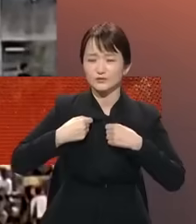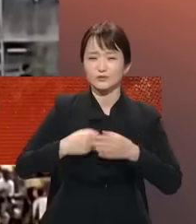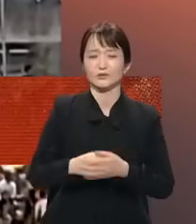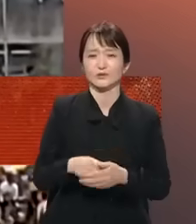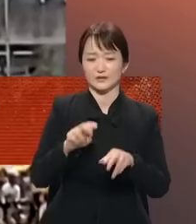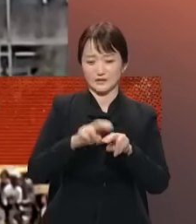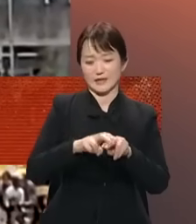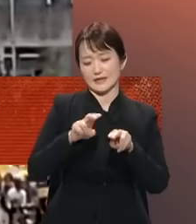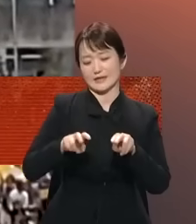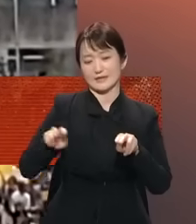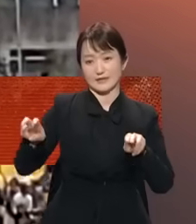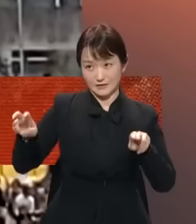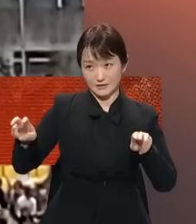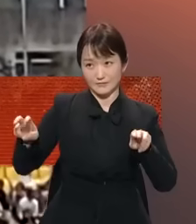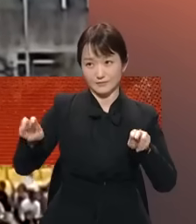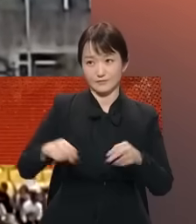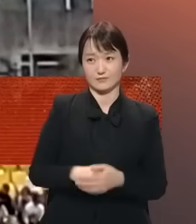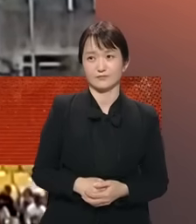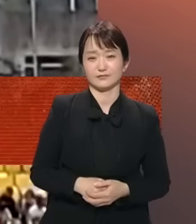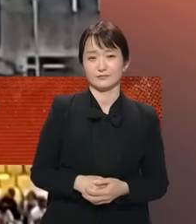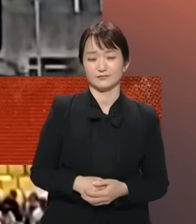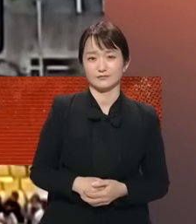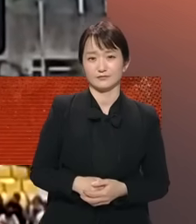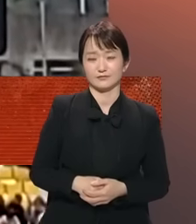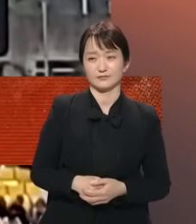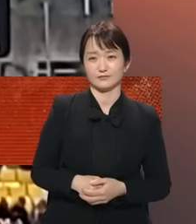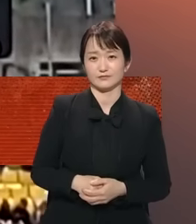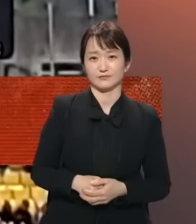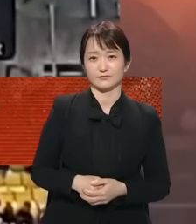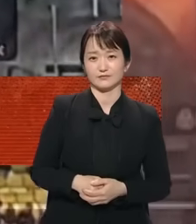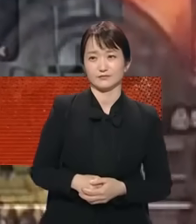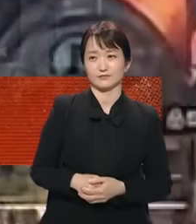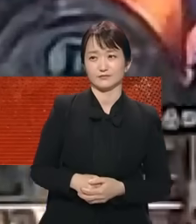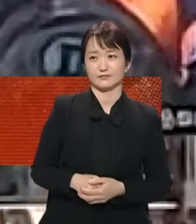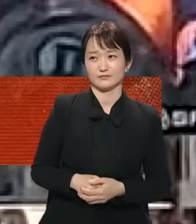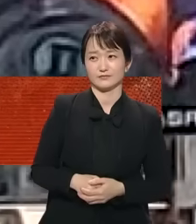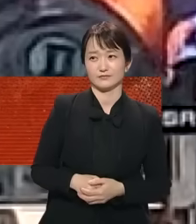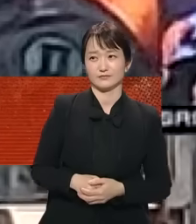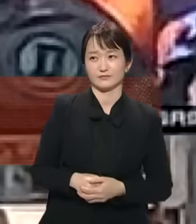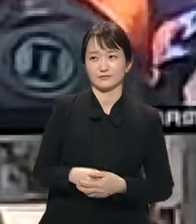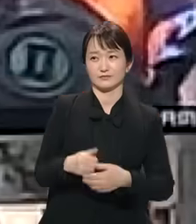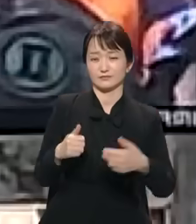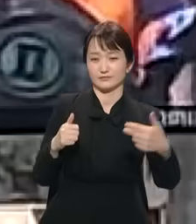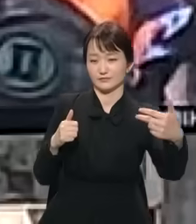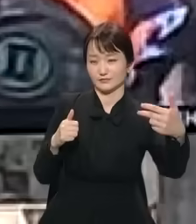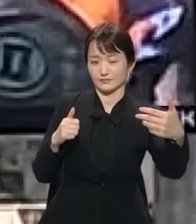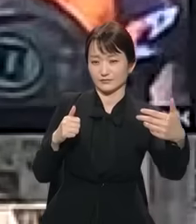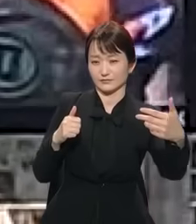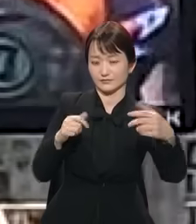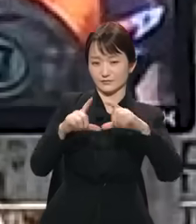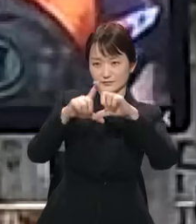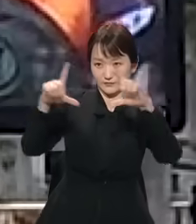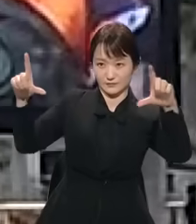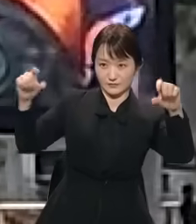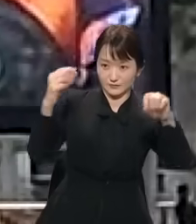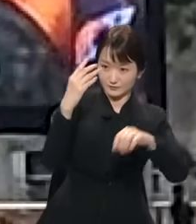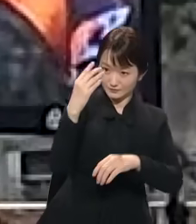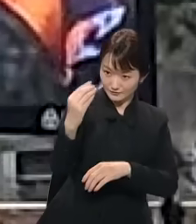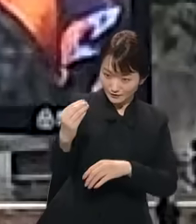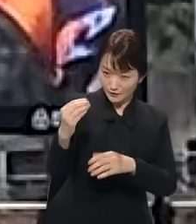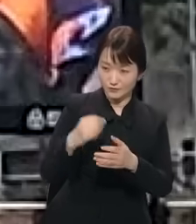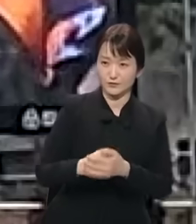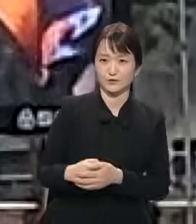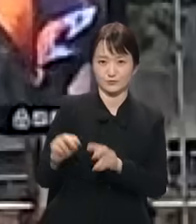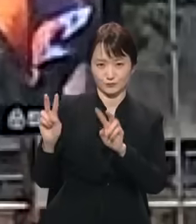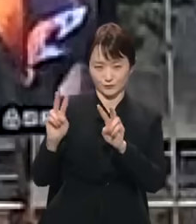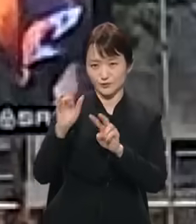같이 경기장에 왔다라고 하는데 이렇게 뭐 팬 서비스를 한다고 이제 V도 그렇다고 해요. 오늘 제목 정말 님도 보고